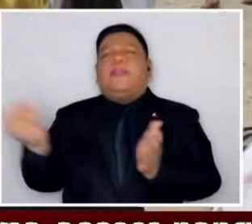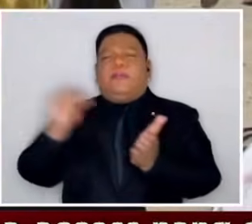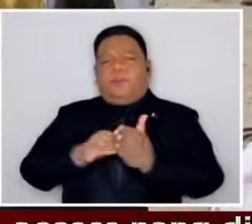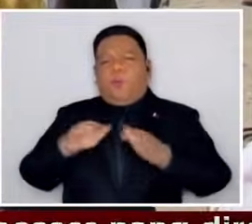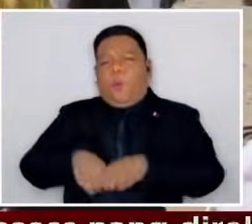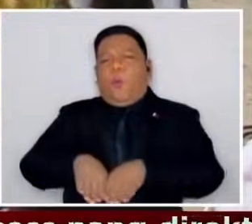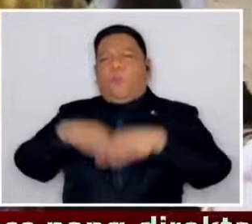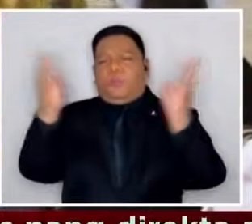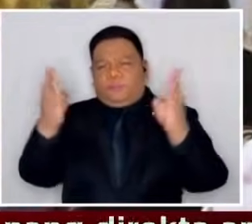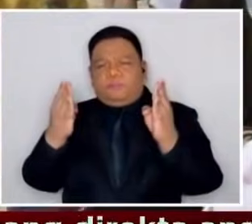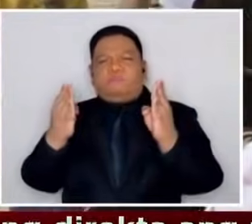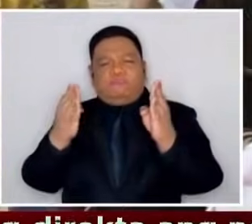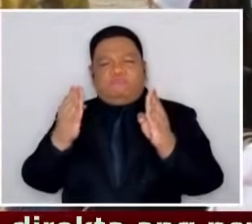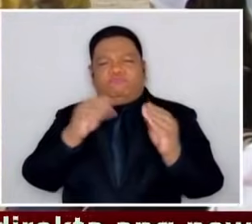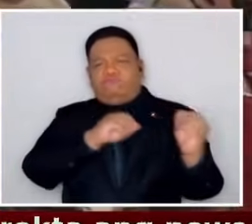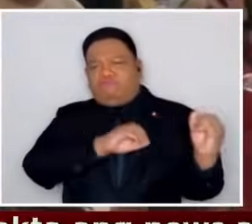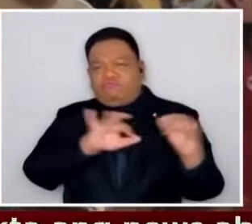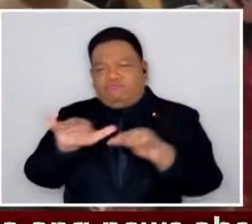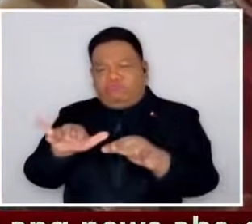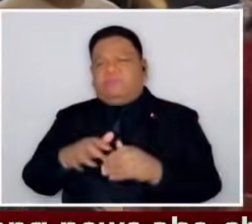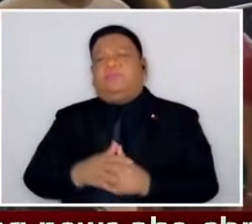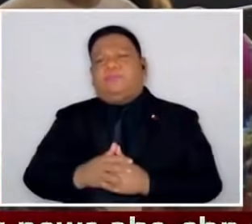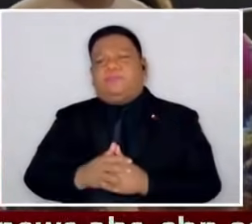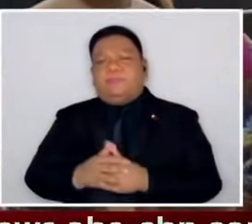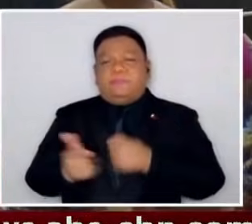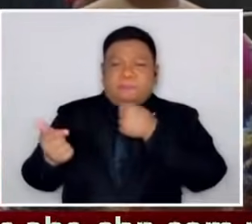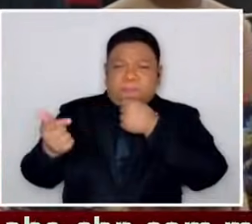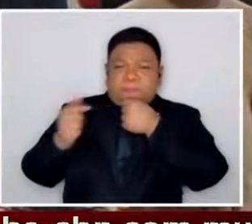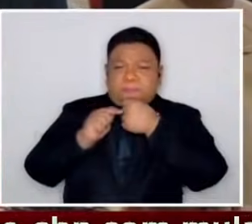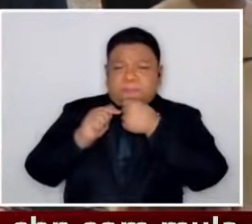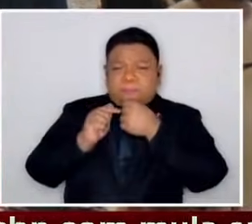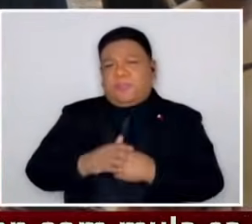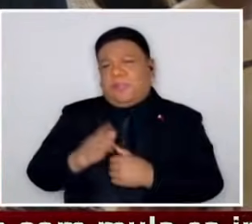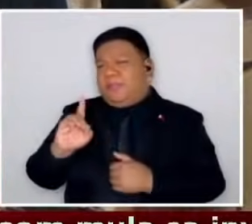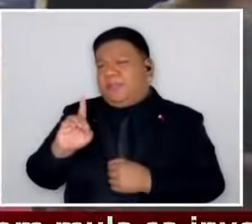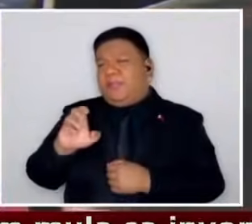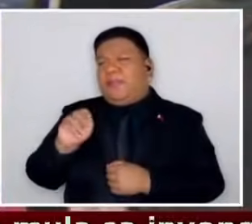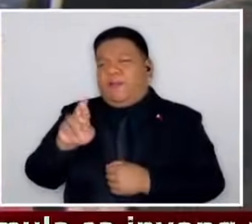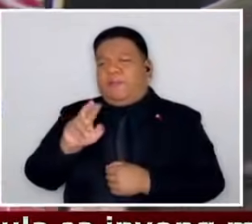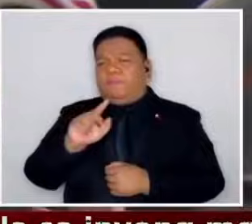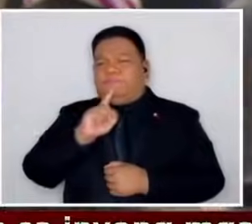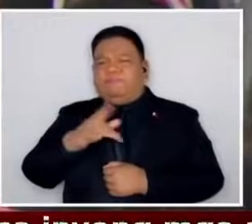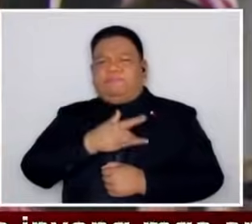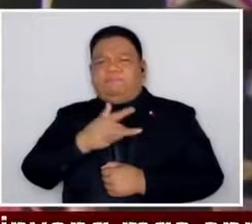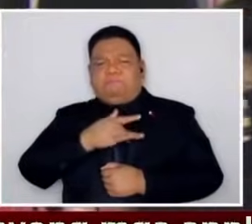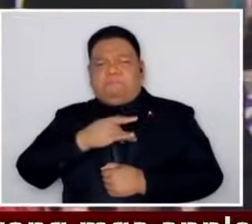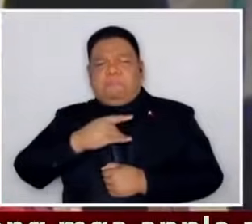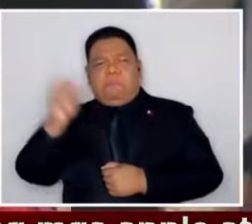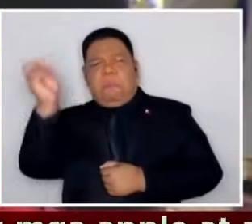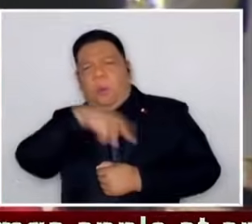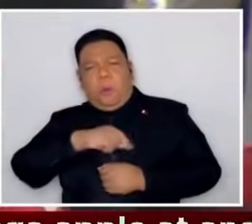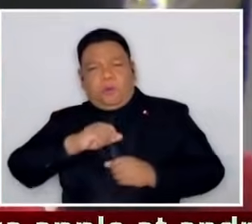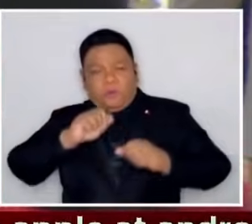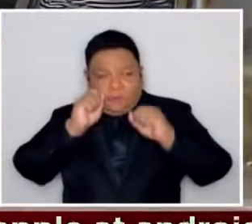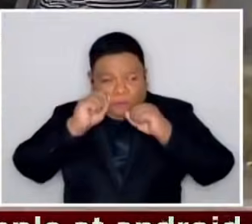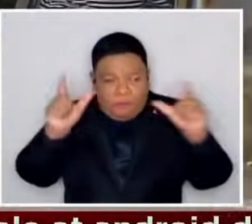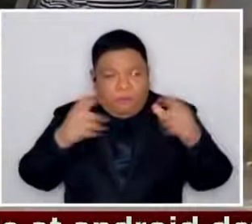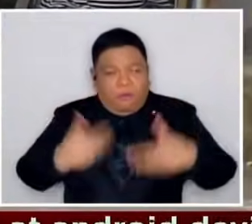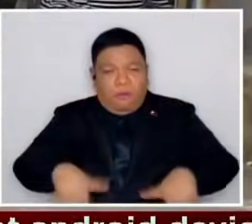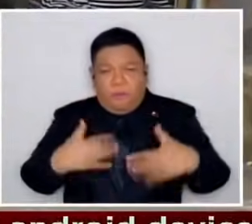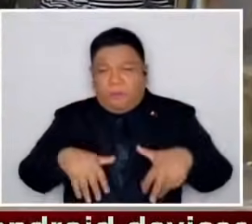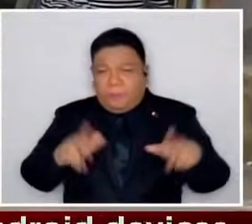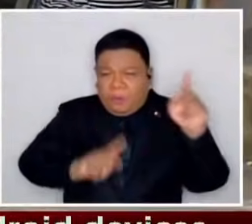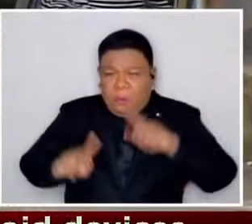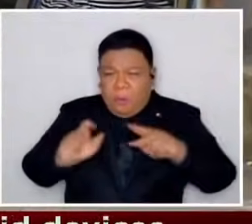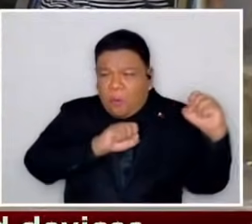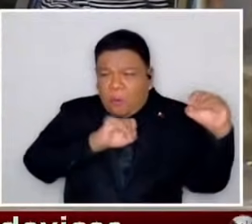batch. Aminado ang DNR na nagulat sila at hindi nila inasahan ang pagdagsa ng napakaraming tao.